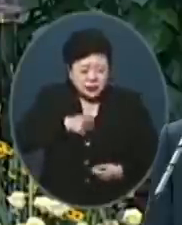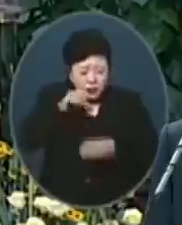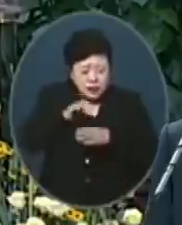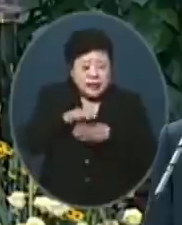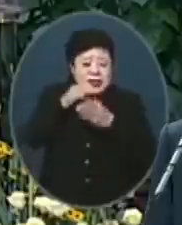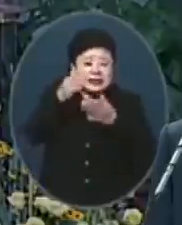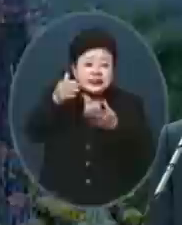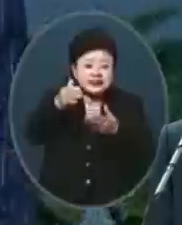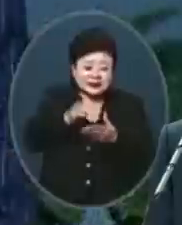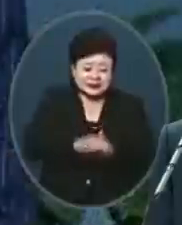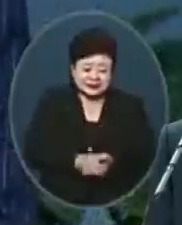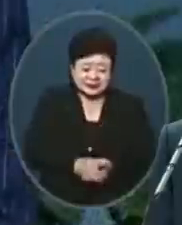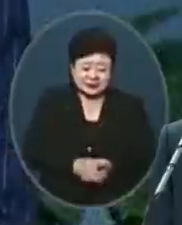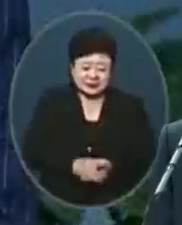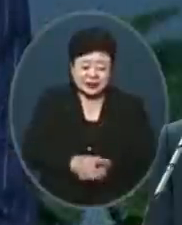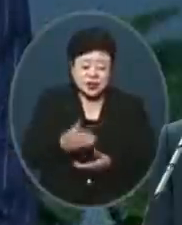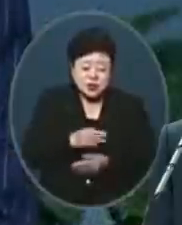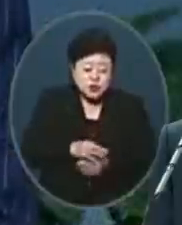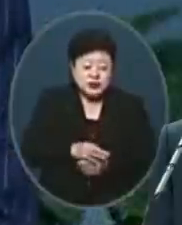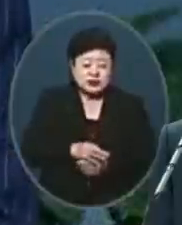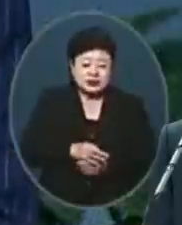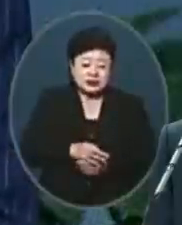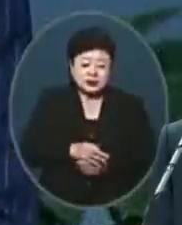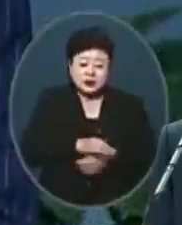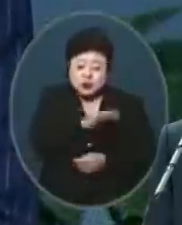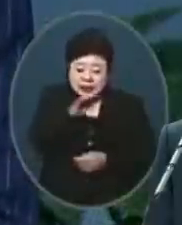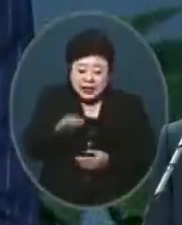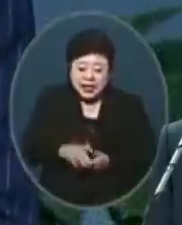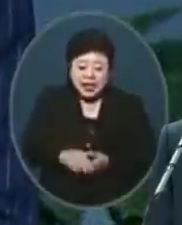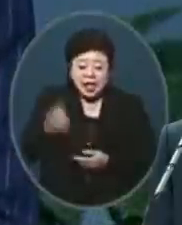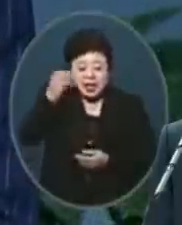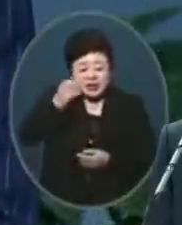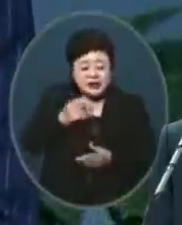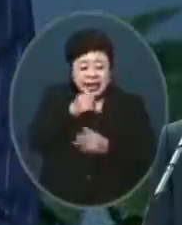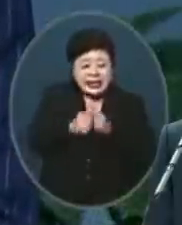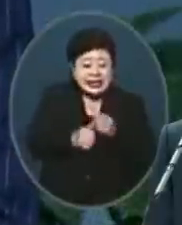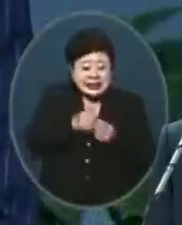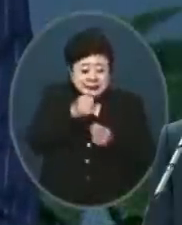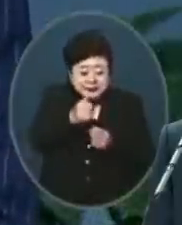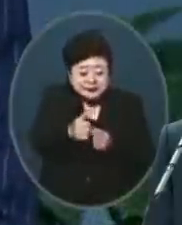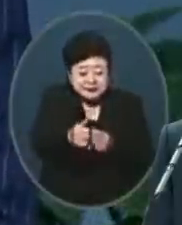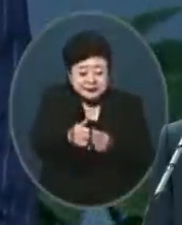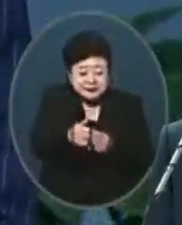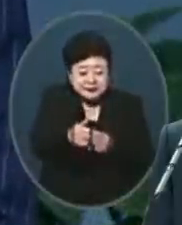되는데 육인 우리가 영인 하나님을